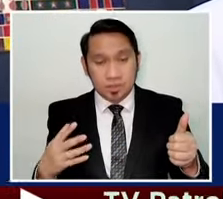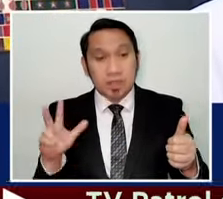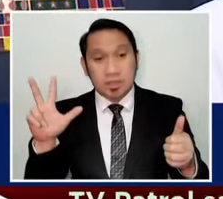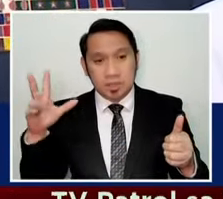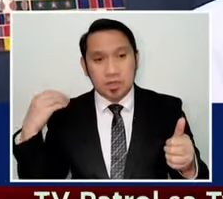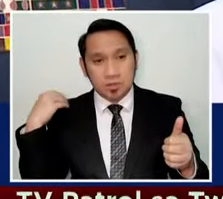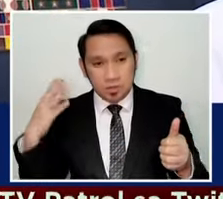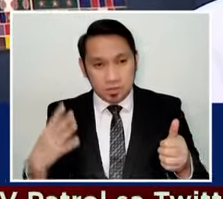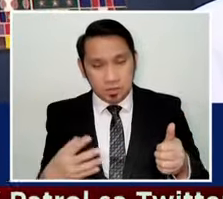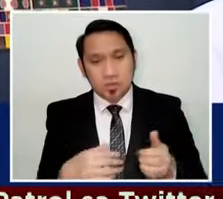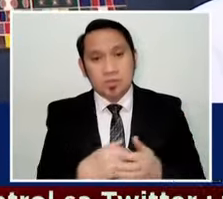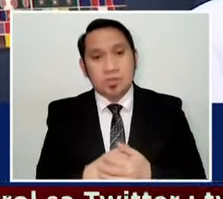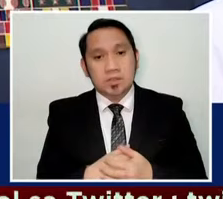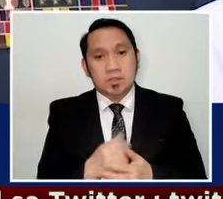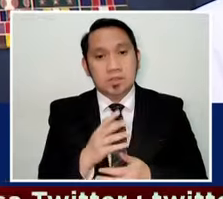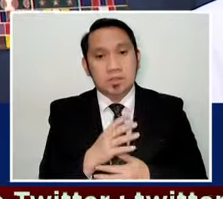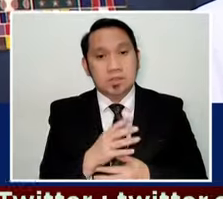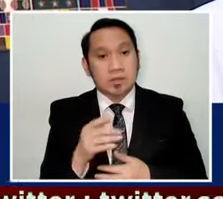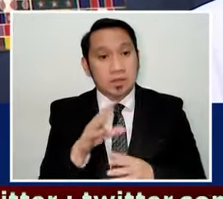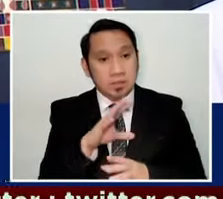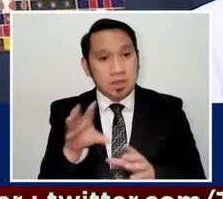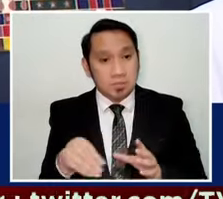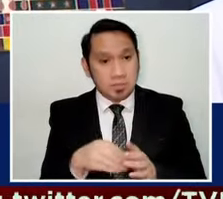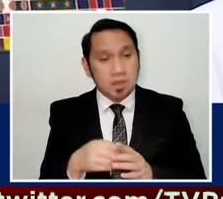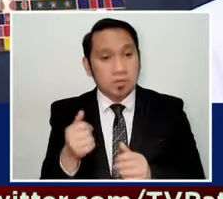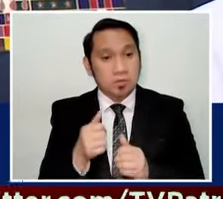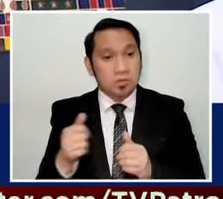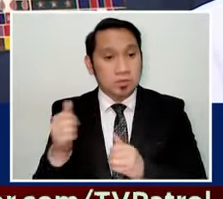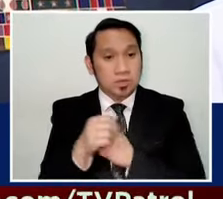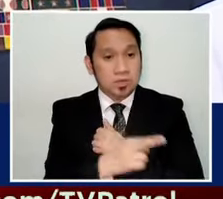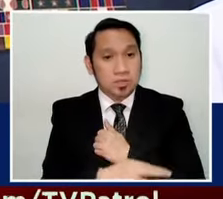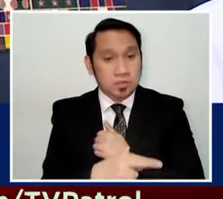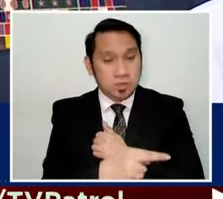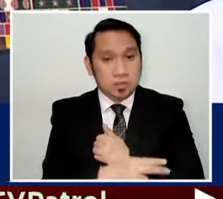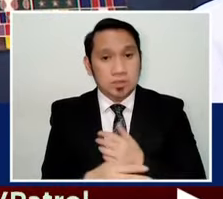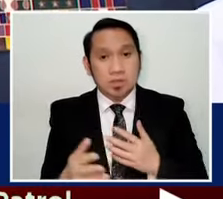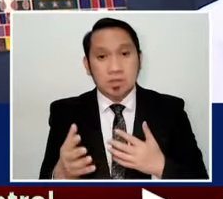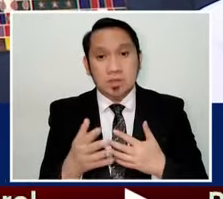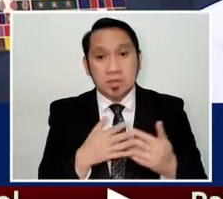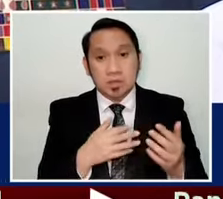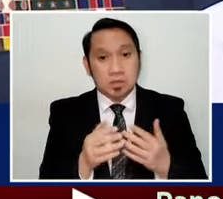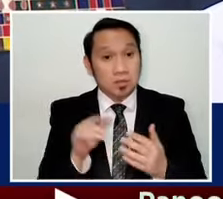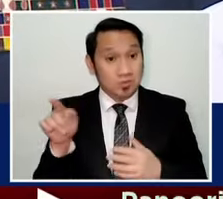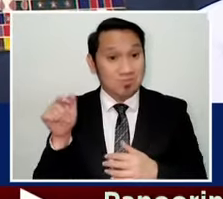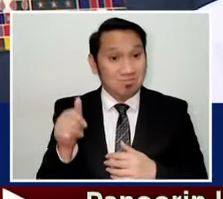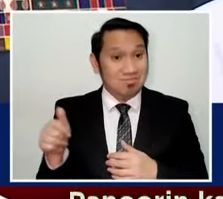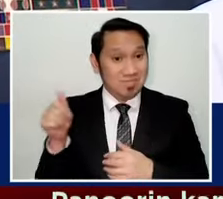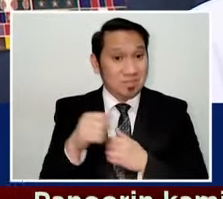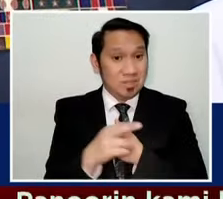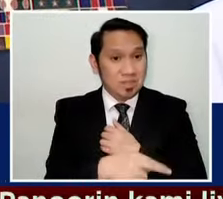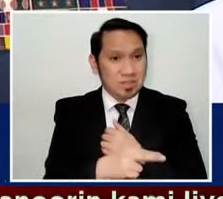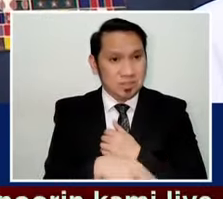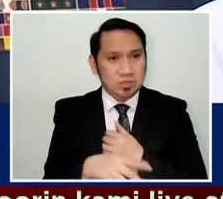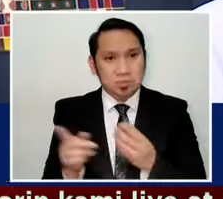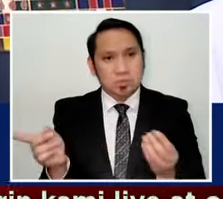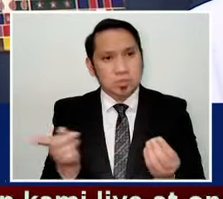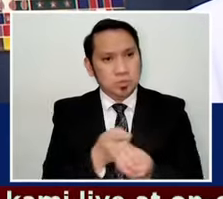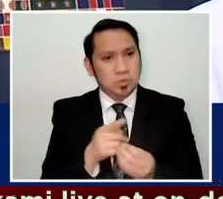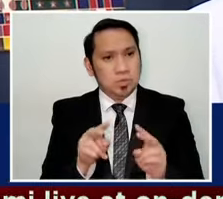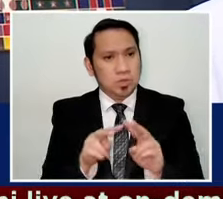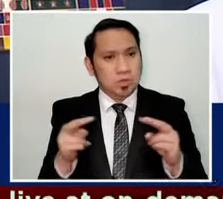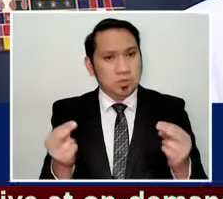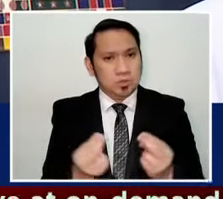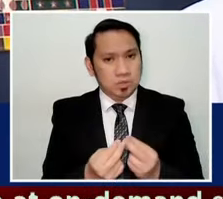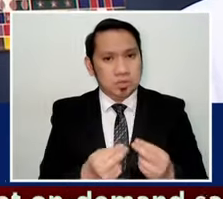including the regional chief. Kasi siyempre kahit na yung regional chief ni-relieve siya for